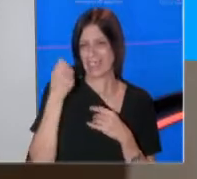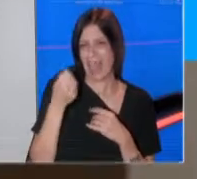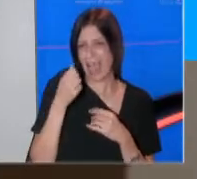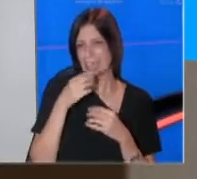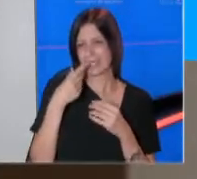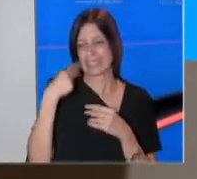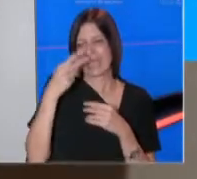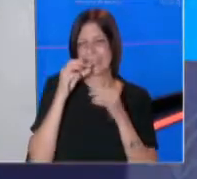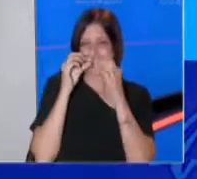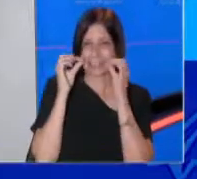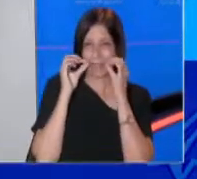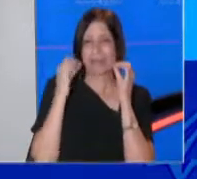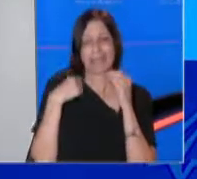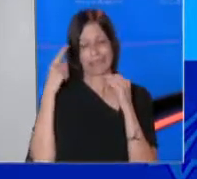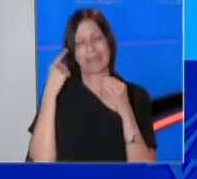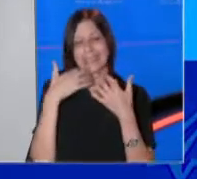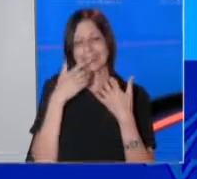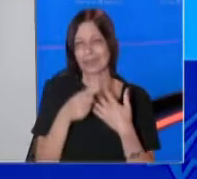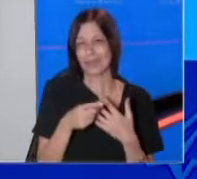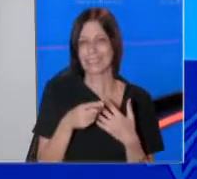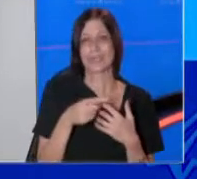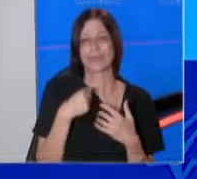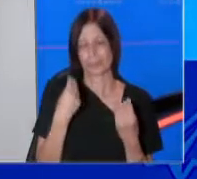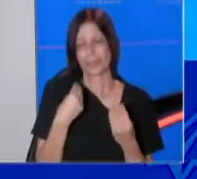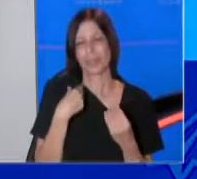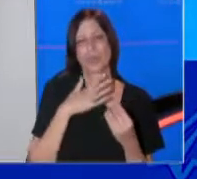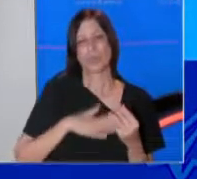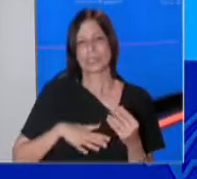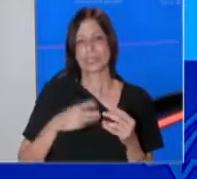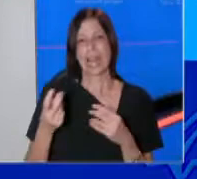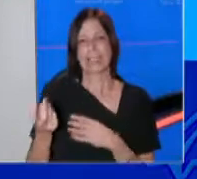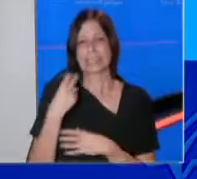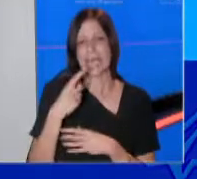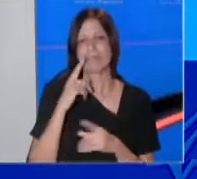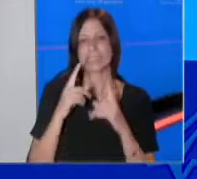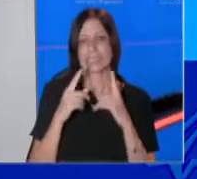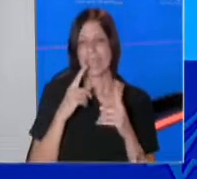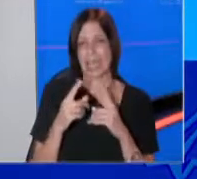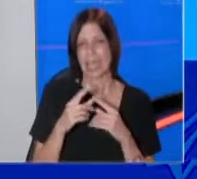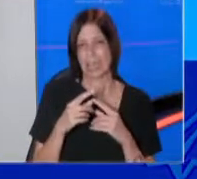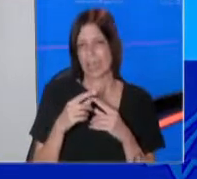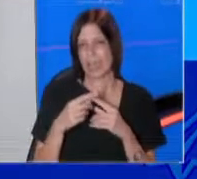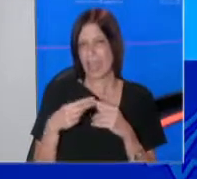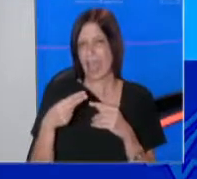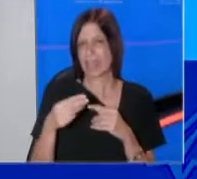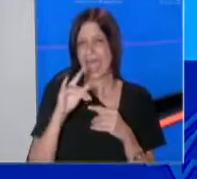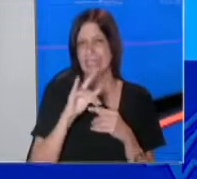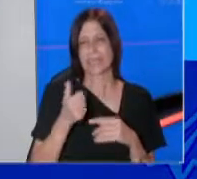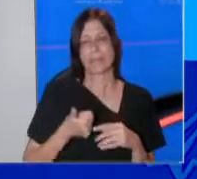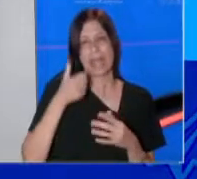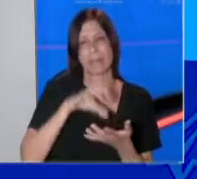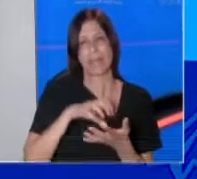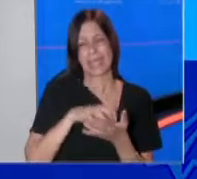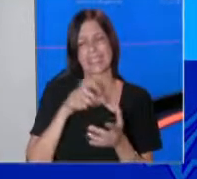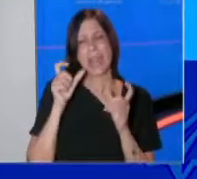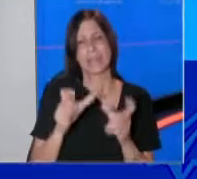מכיר, שמעתי על האגדה הזו, אני לא מכיר, אבל רגע ברשותך, אני רוצה לצרף אלינו לשיחה את הנה חסן, מנהלת מרכז